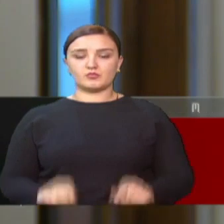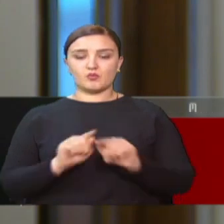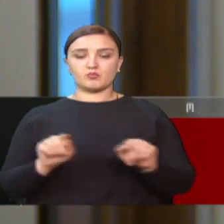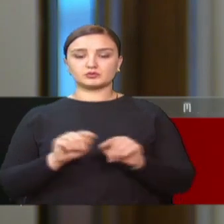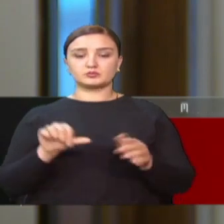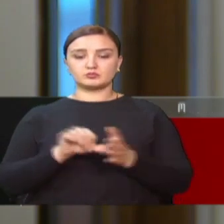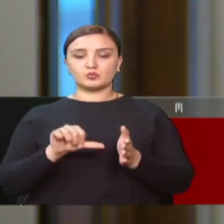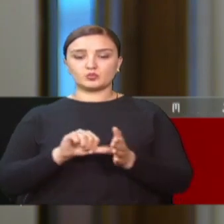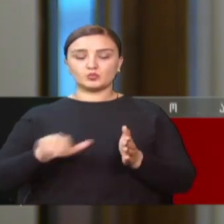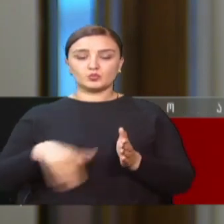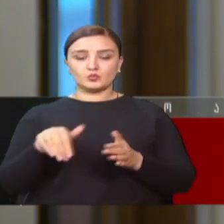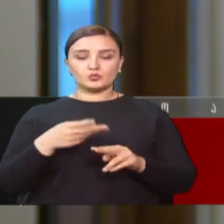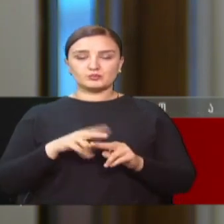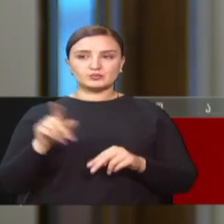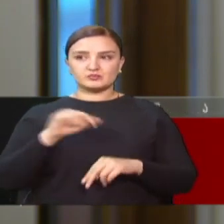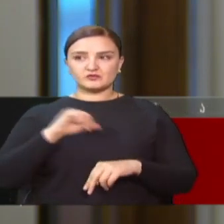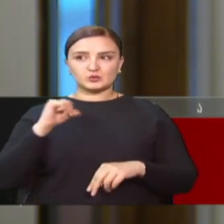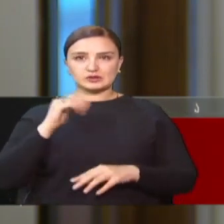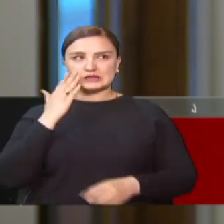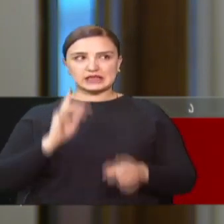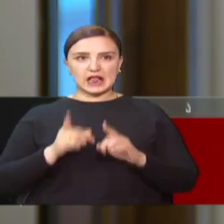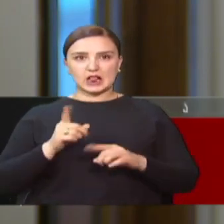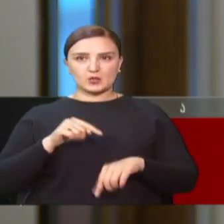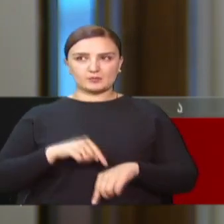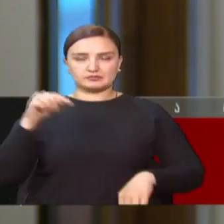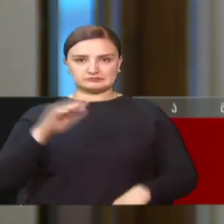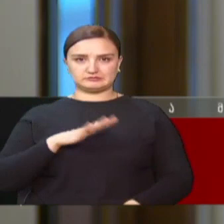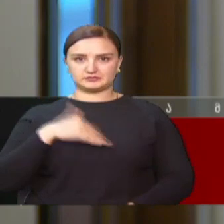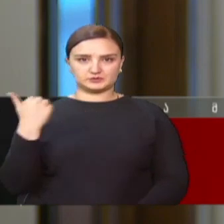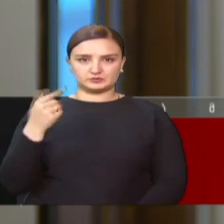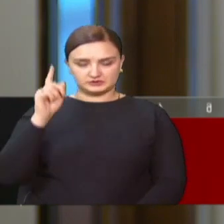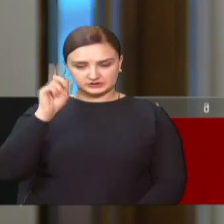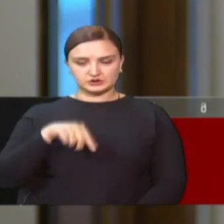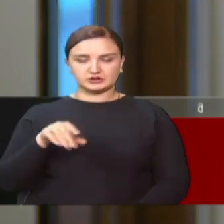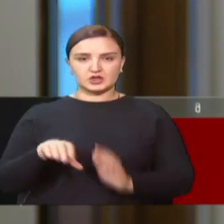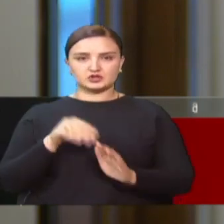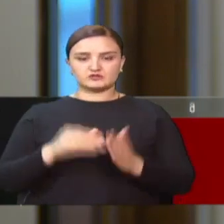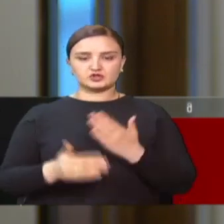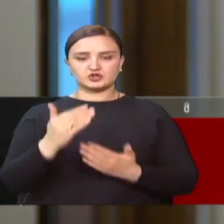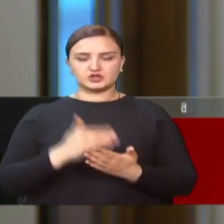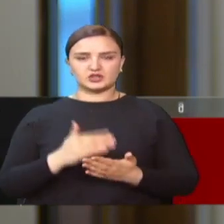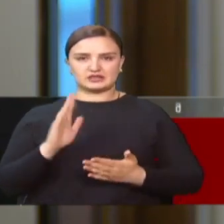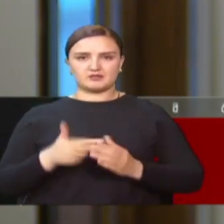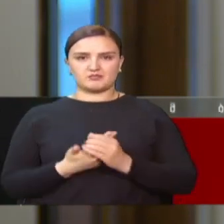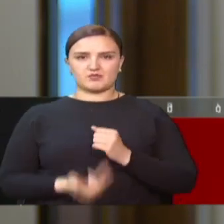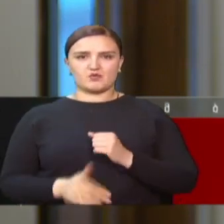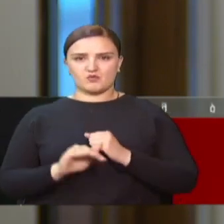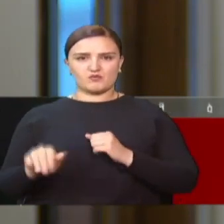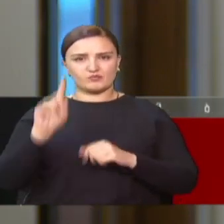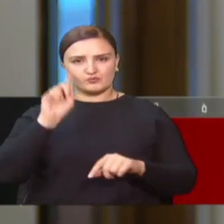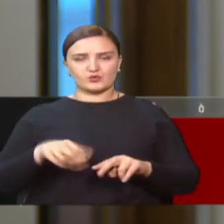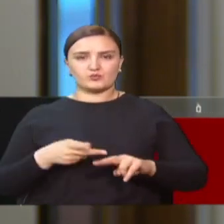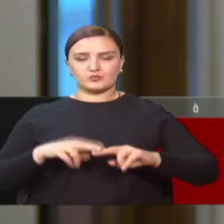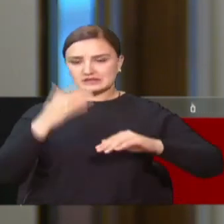rom arun dodat are realobisti nașe damdgari, manimitorom arčane biședegebi, ikneboda uka șemdgari pacti, te isini uka